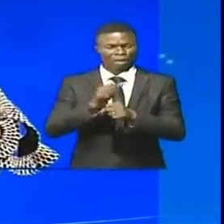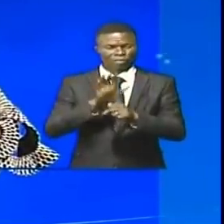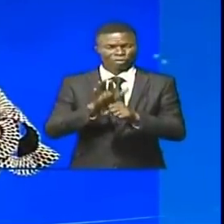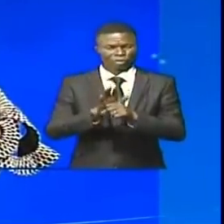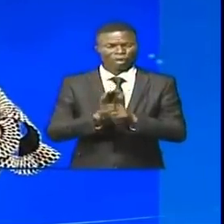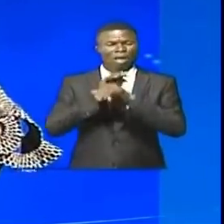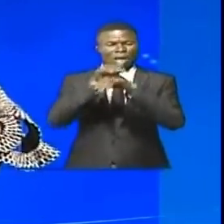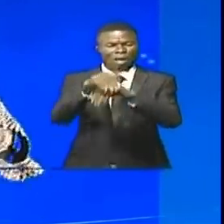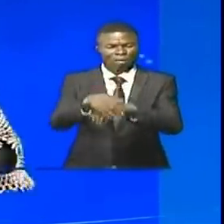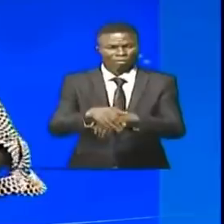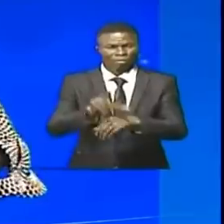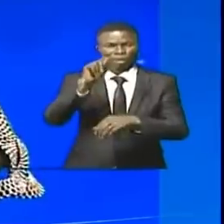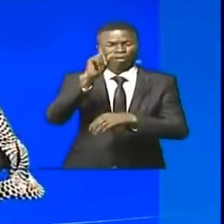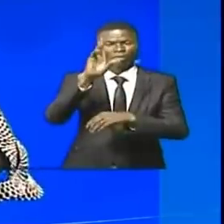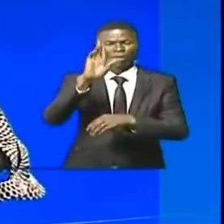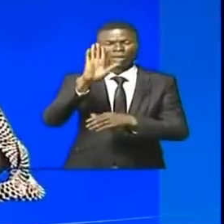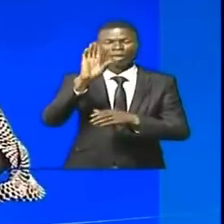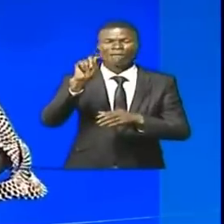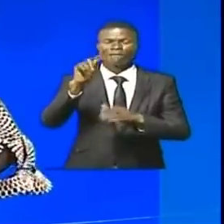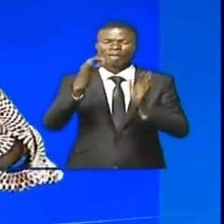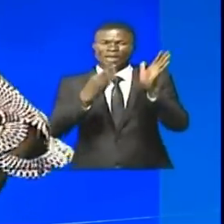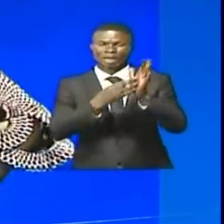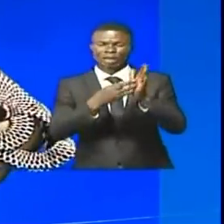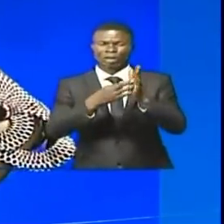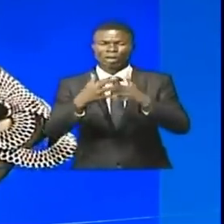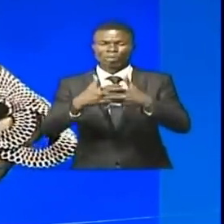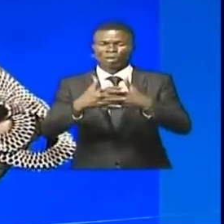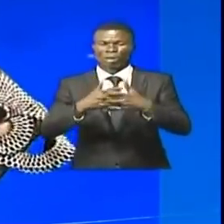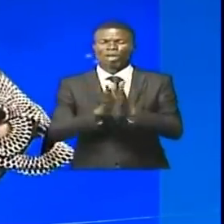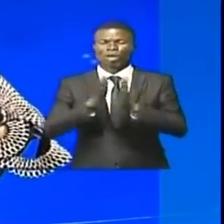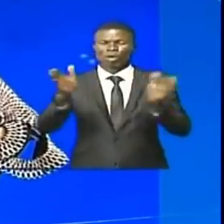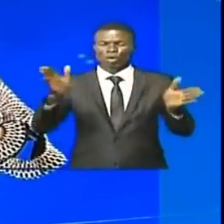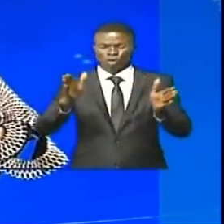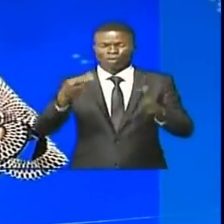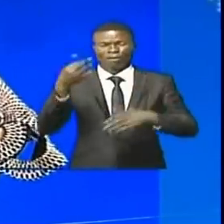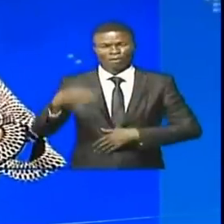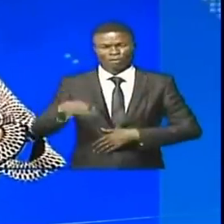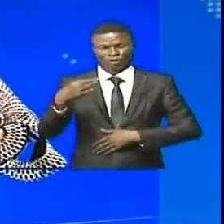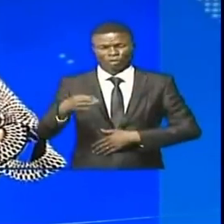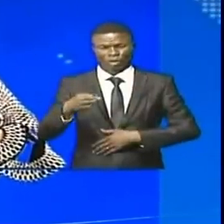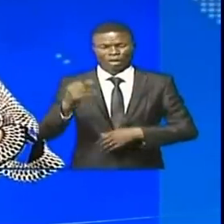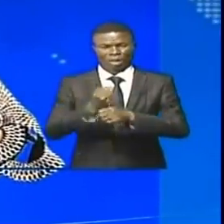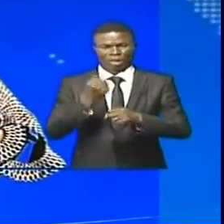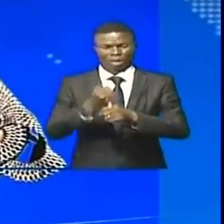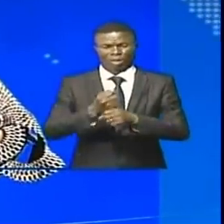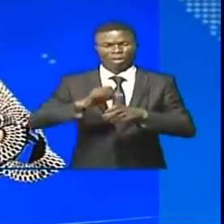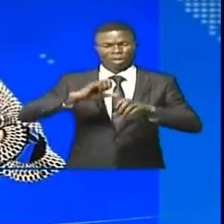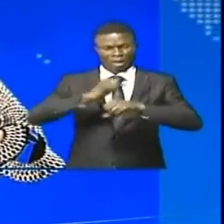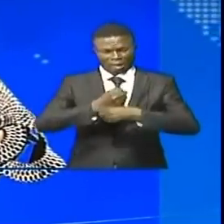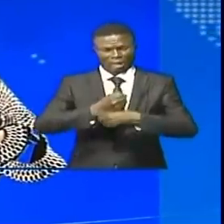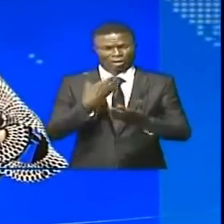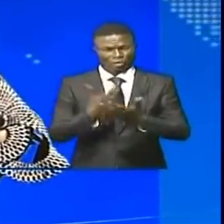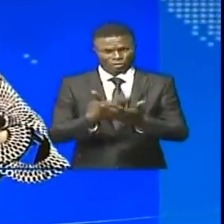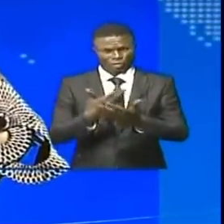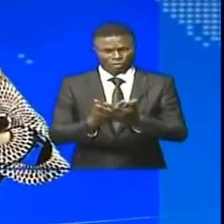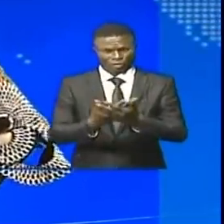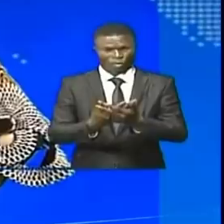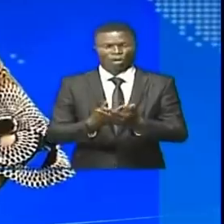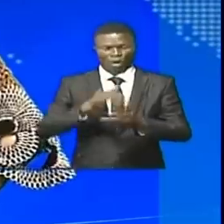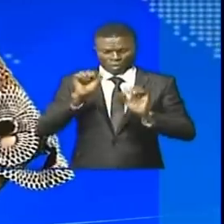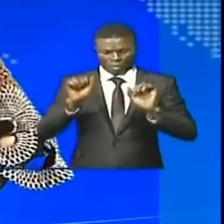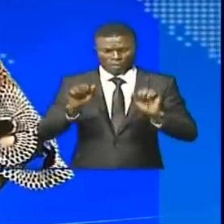ses 28 ans passés comme partenaire officiel de mcdonald's france le domaine de la restauration rapide sera bientôt possible